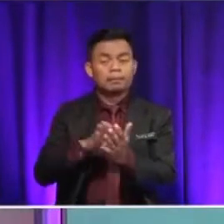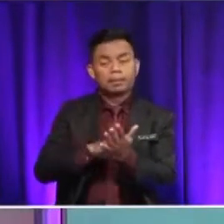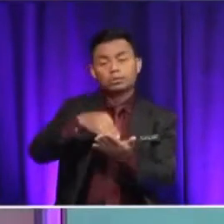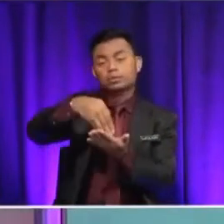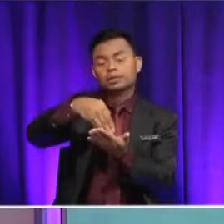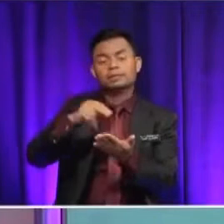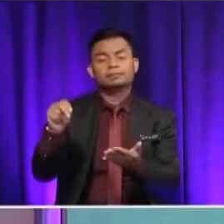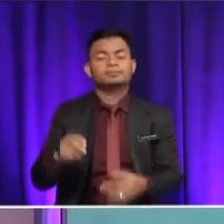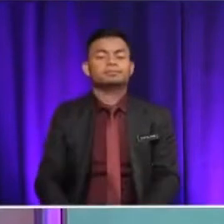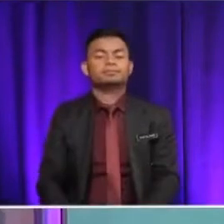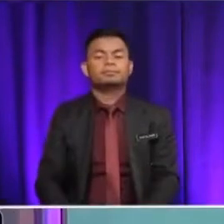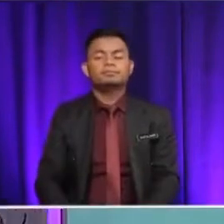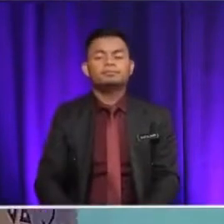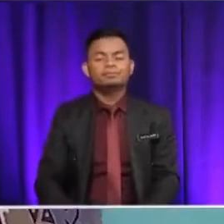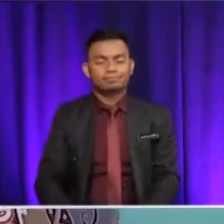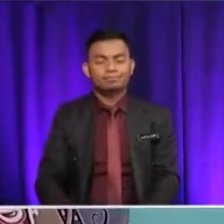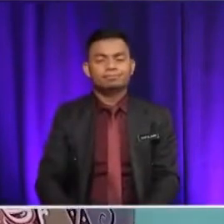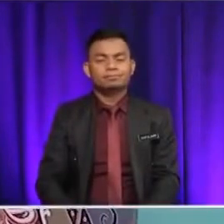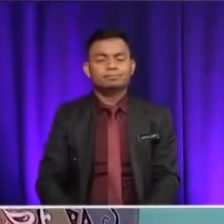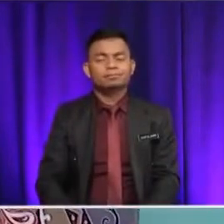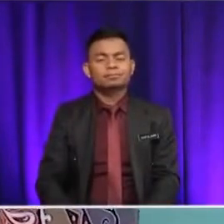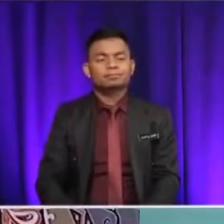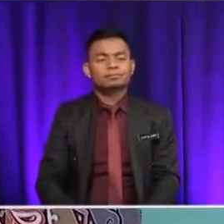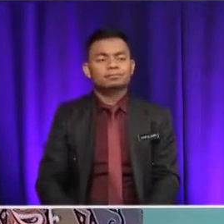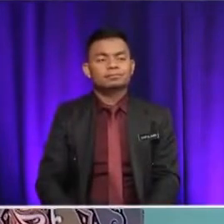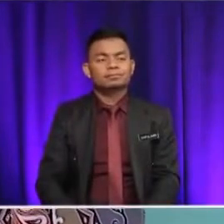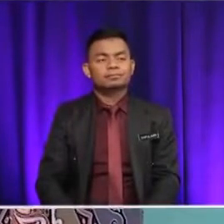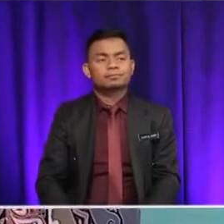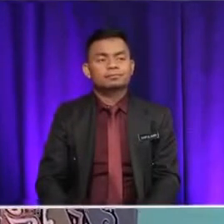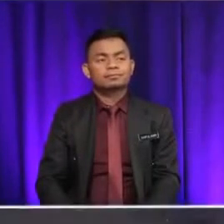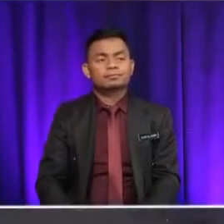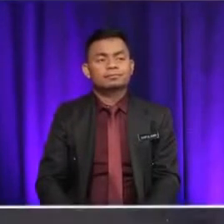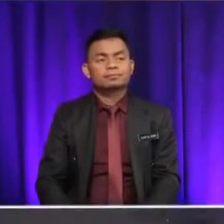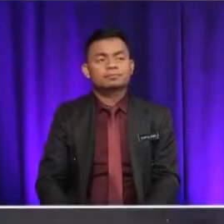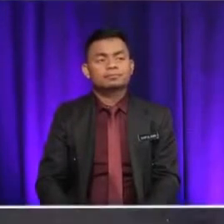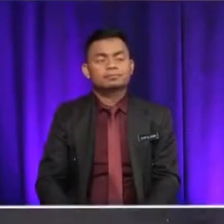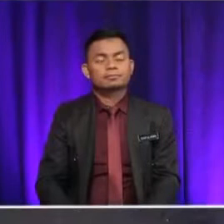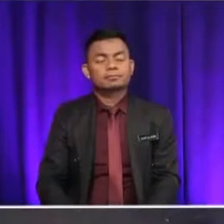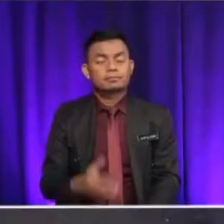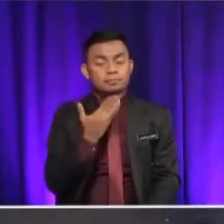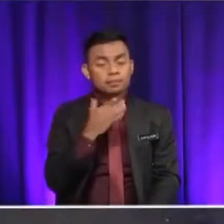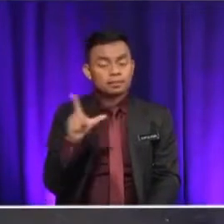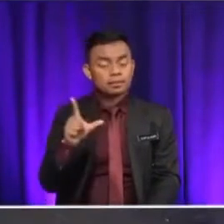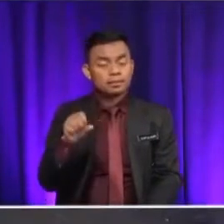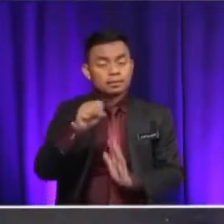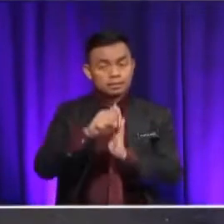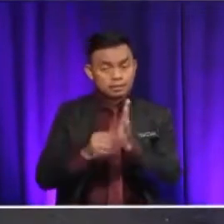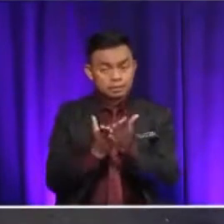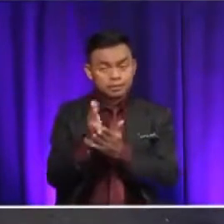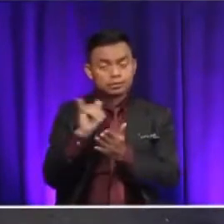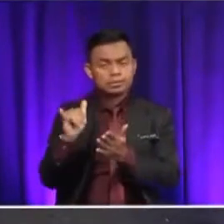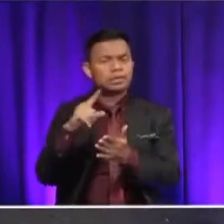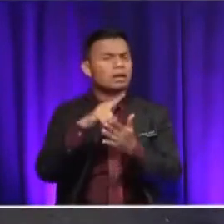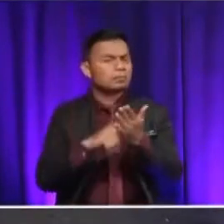dalam sesebuah bangunan. Okey. Alright. Okey, apa dia perkhidmatan